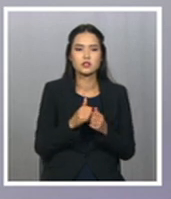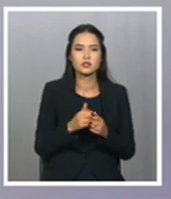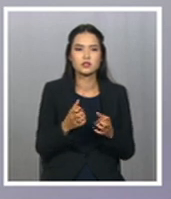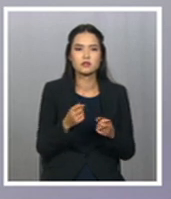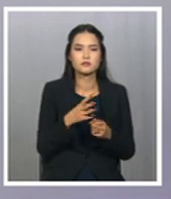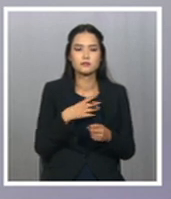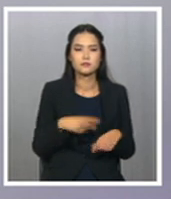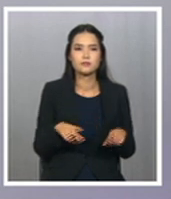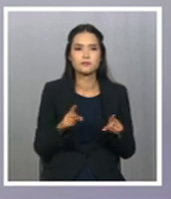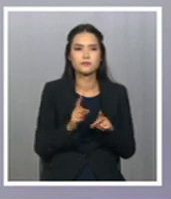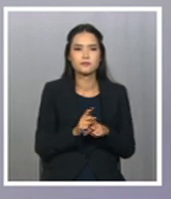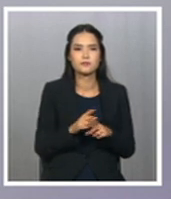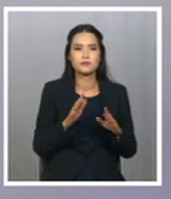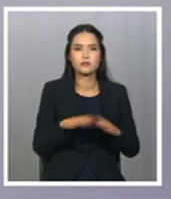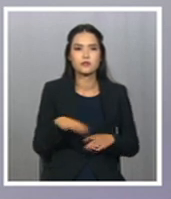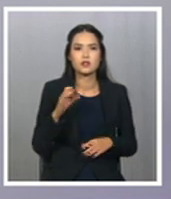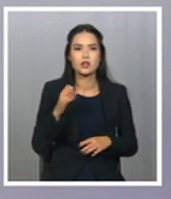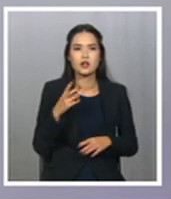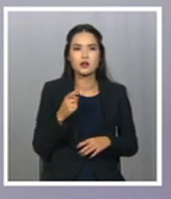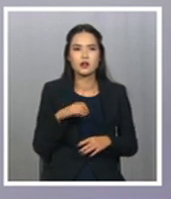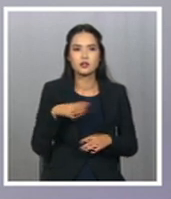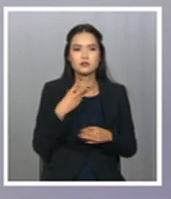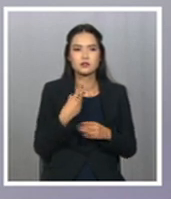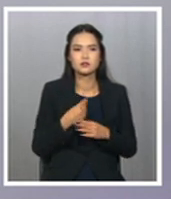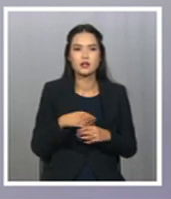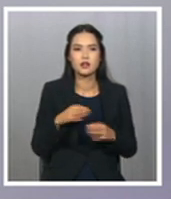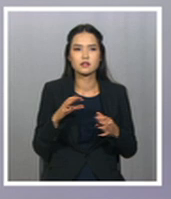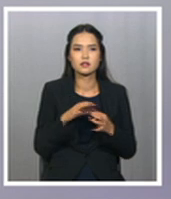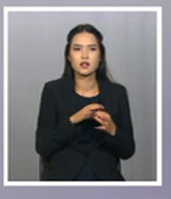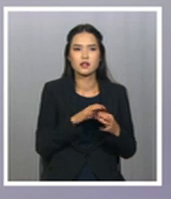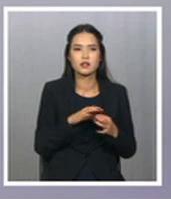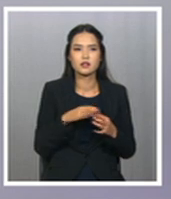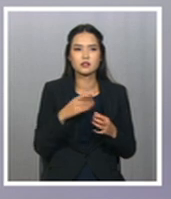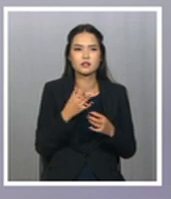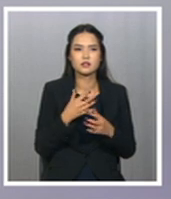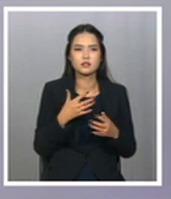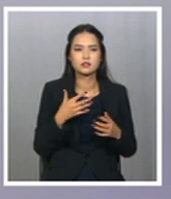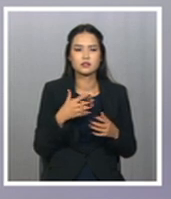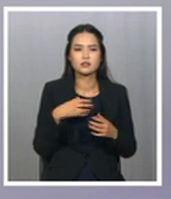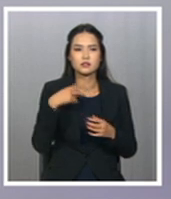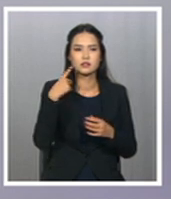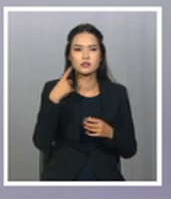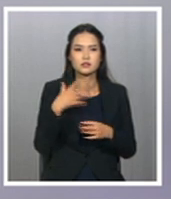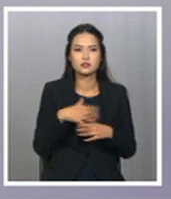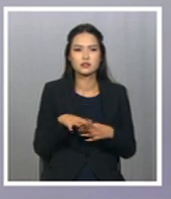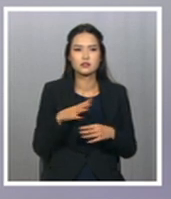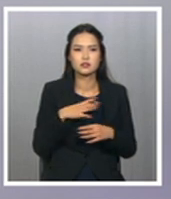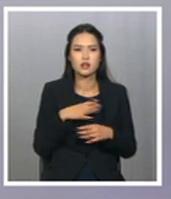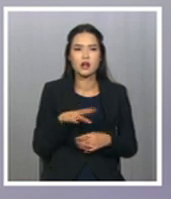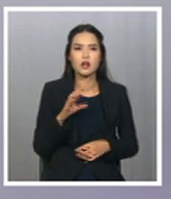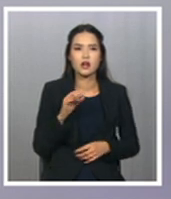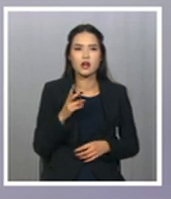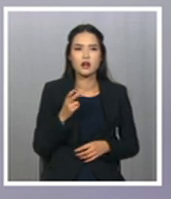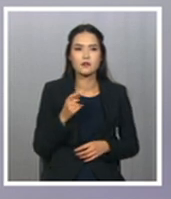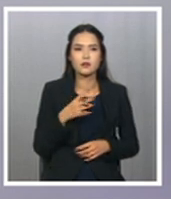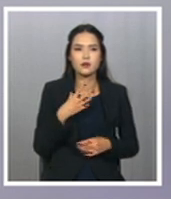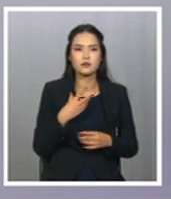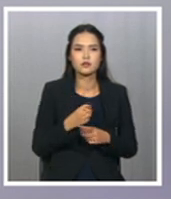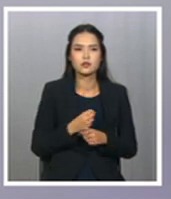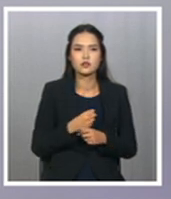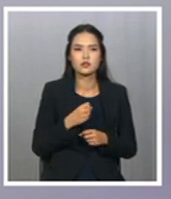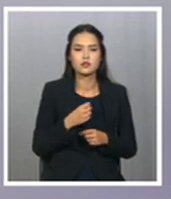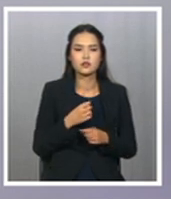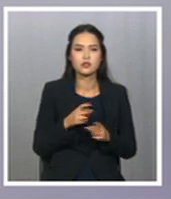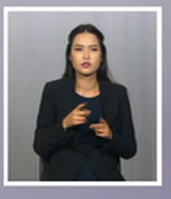оқушылар, сіздер Абай бейнесіне талдау жасап, өз пікірлеріңізді білдірдіңіздер. Абай бейнесімен қатар